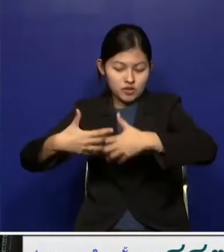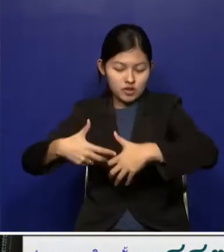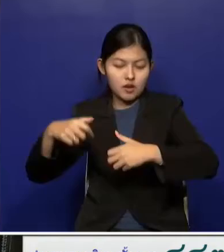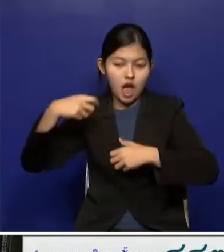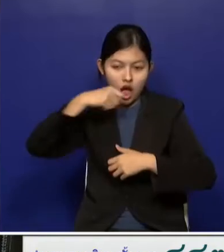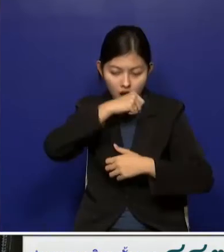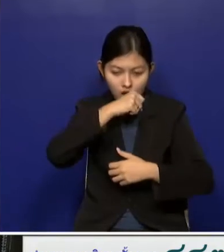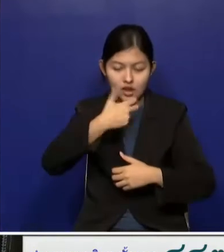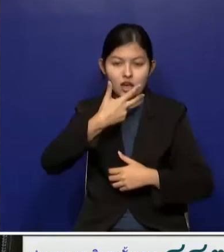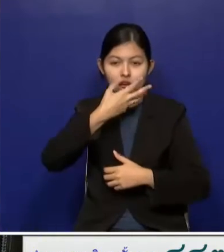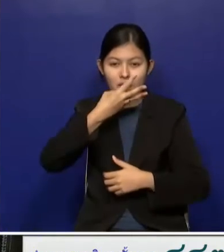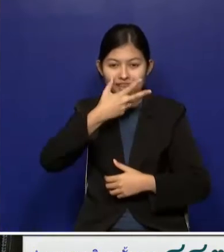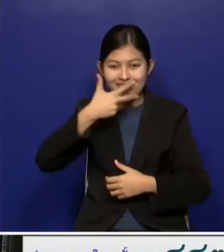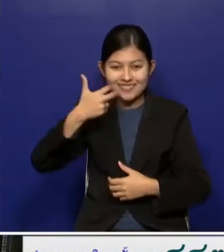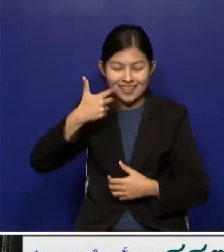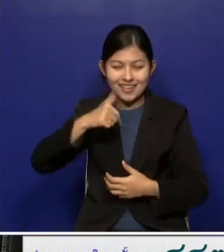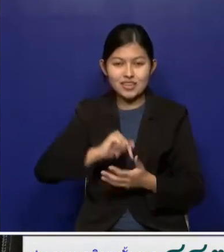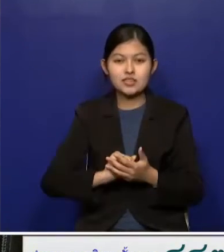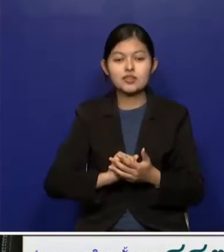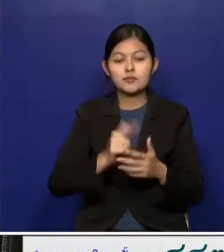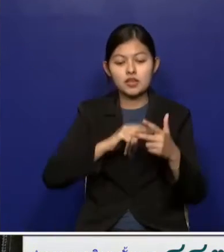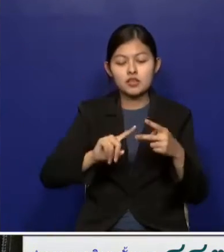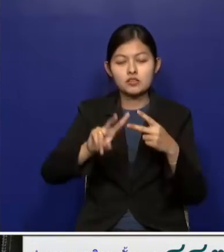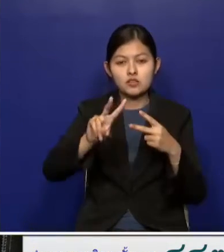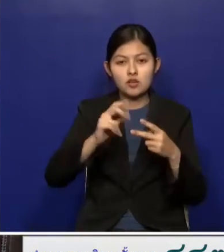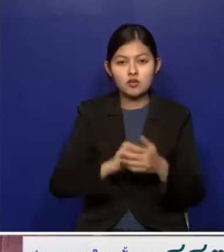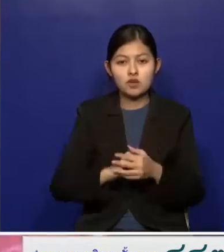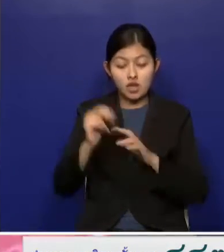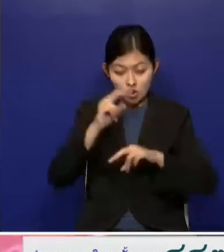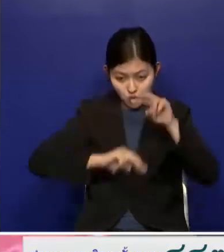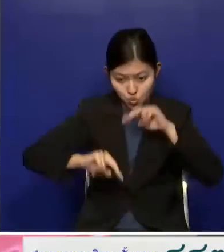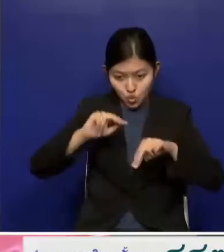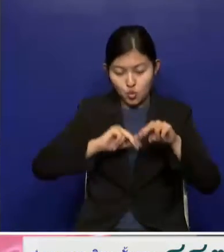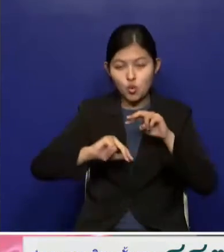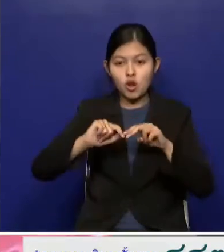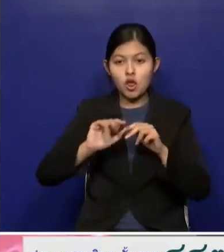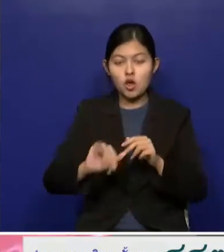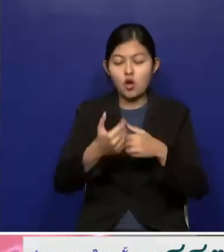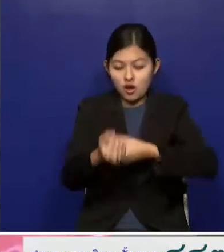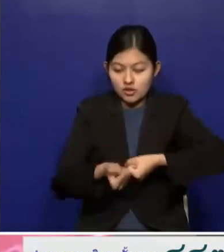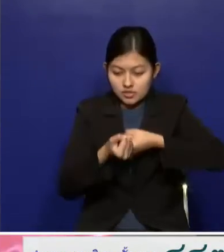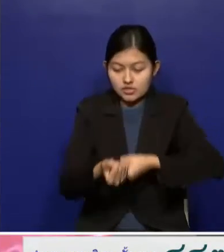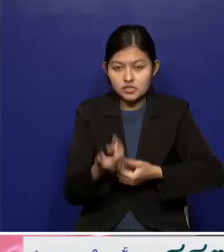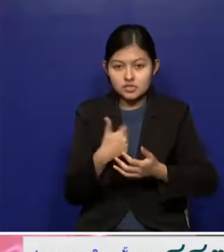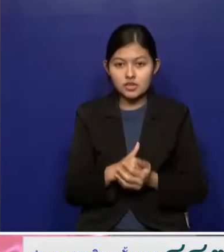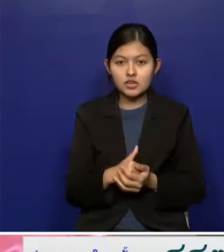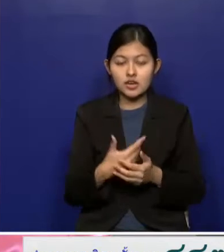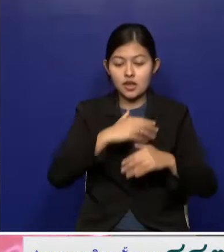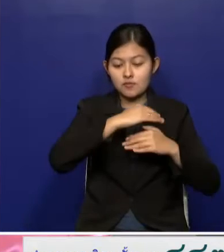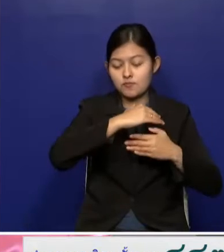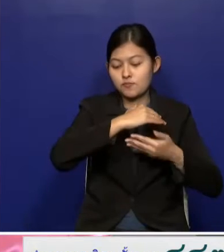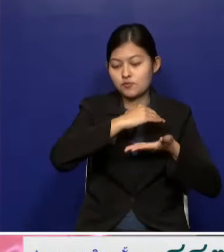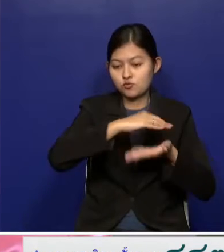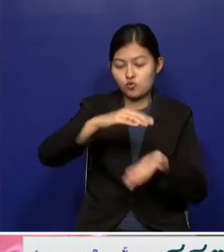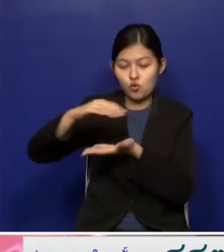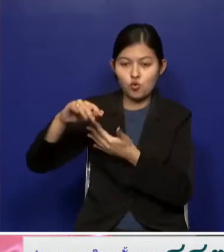นปตยุบันปกัศที่ 2 ครับเพื่อเป็การค้มคองลัษาผิระโตนของเกษรษครอง ในด้านการผิดและจำหน่